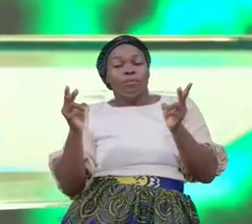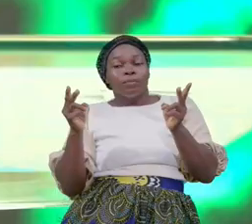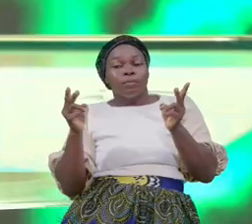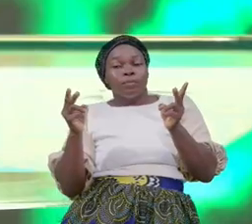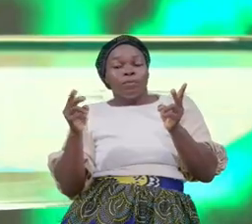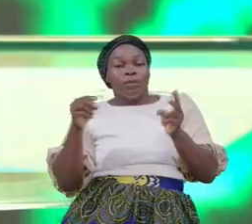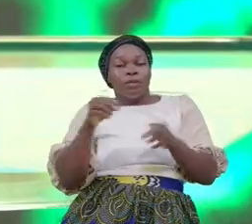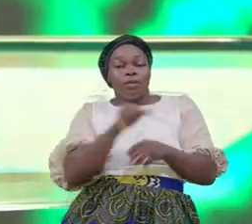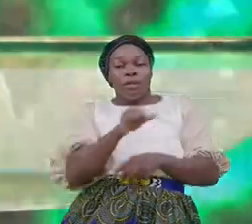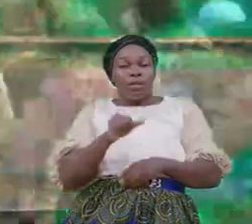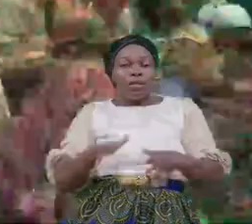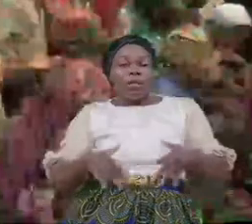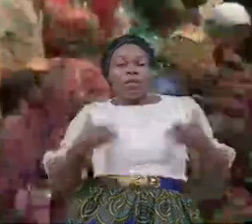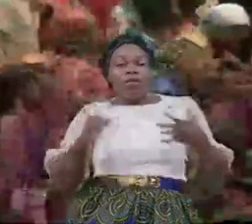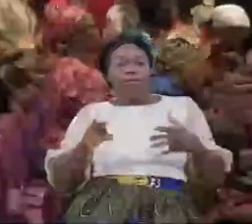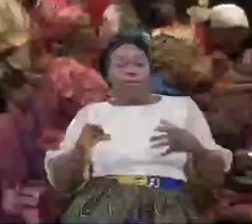La vie de guérison.